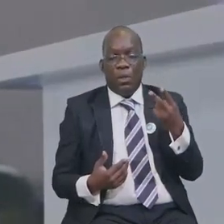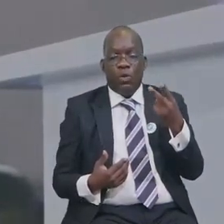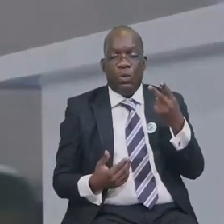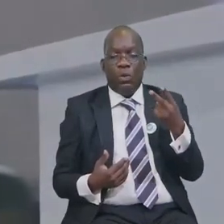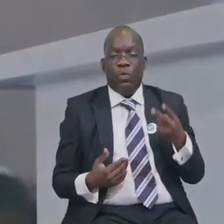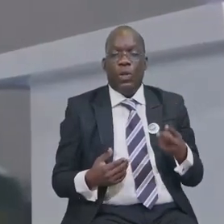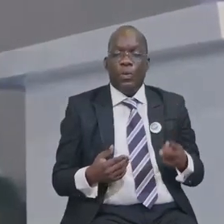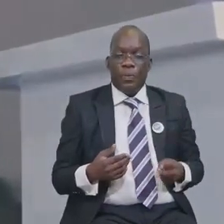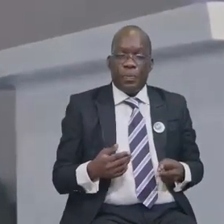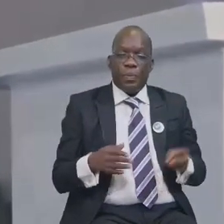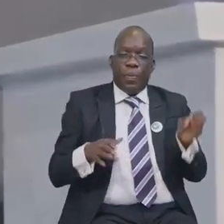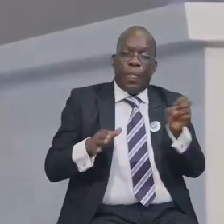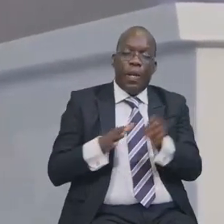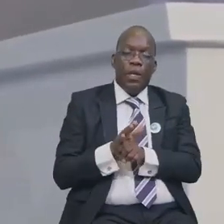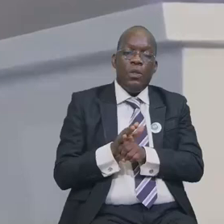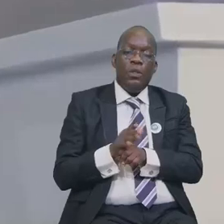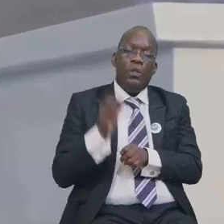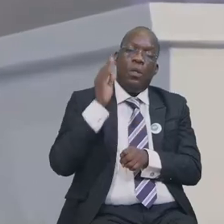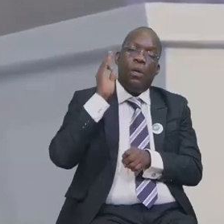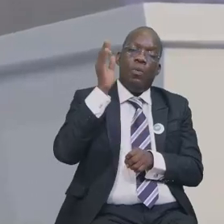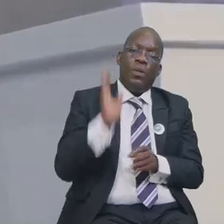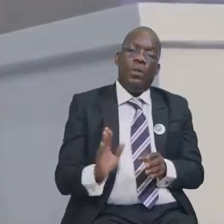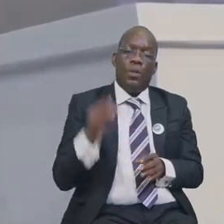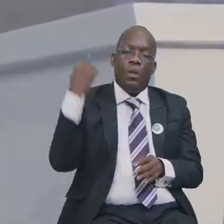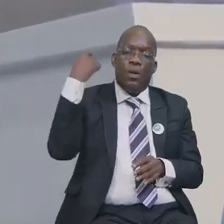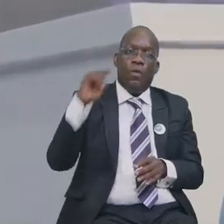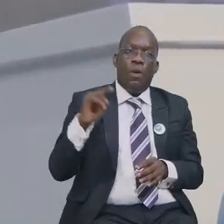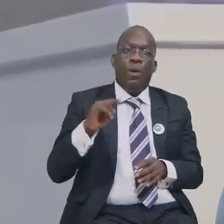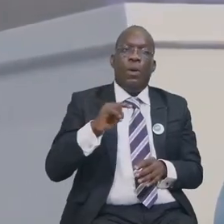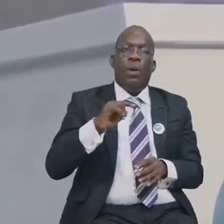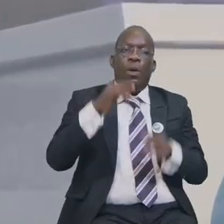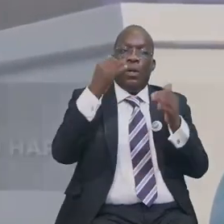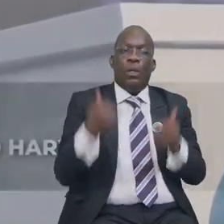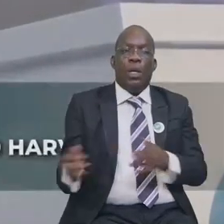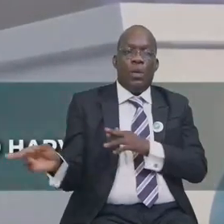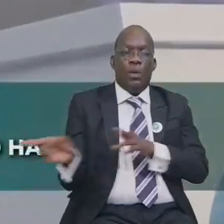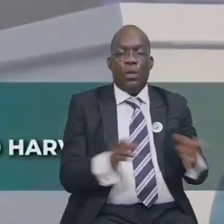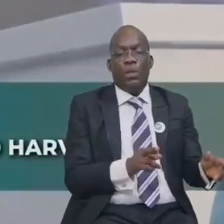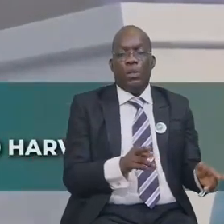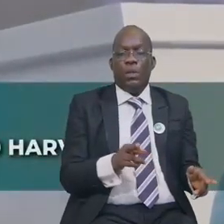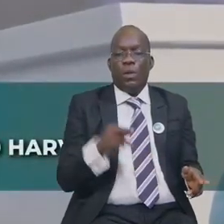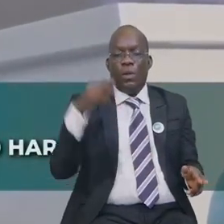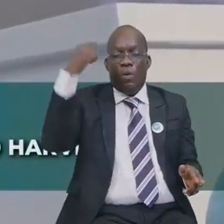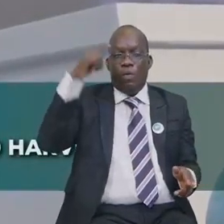revêtus pour la moisson déjà endommagée.